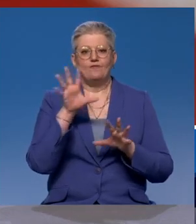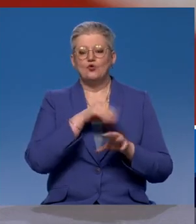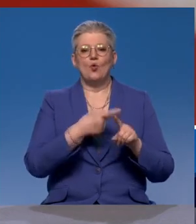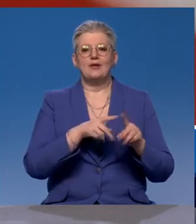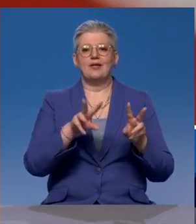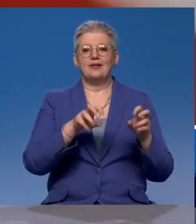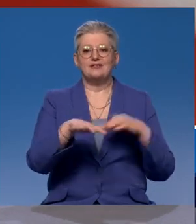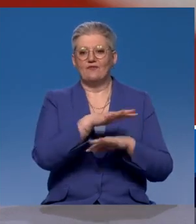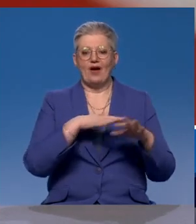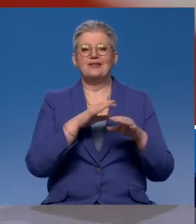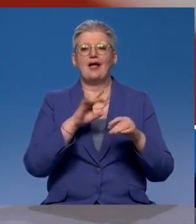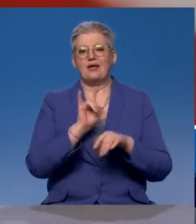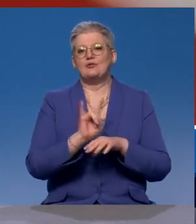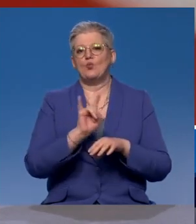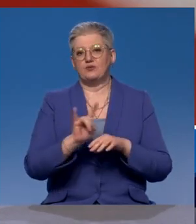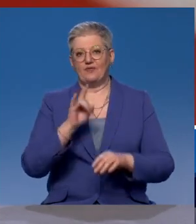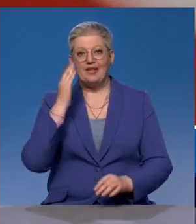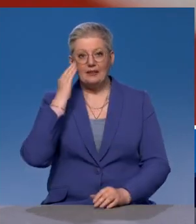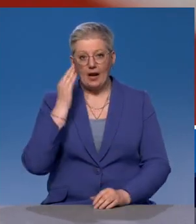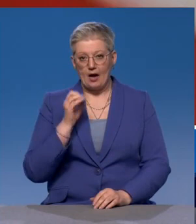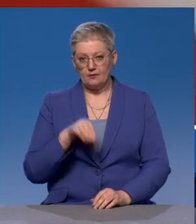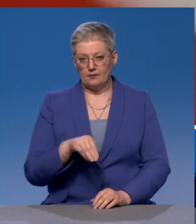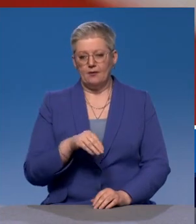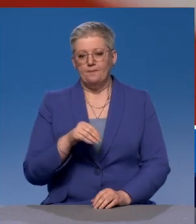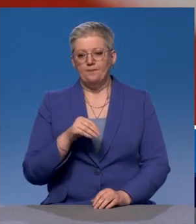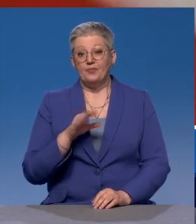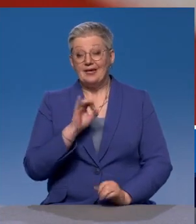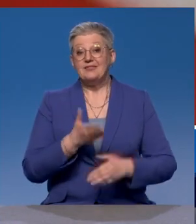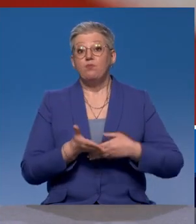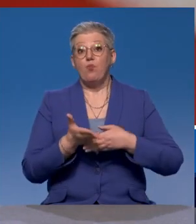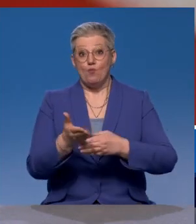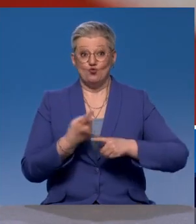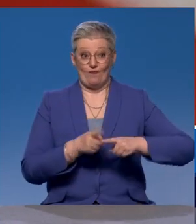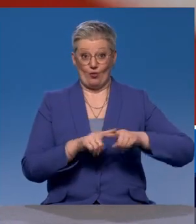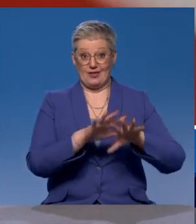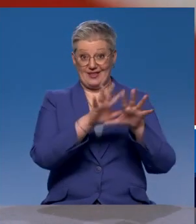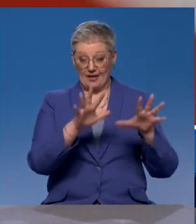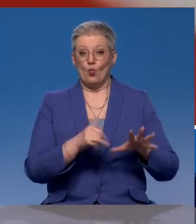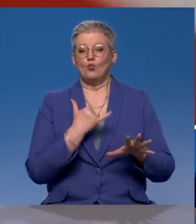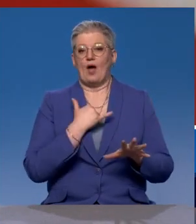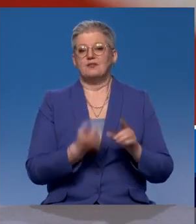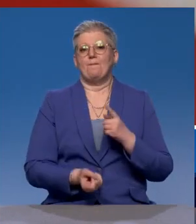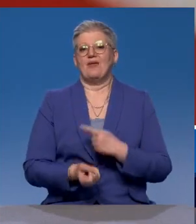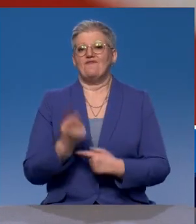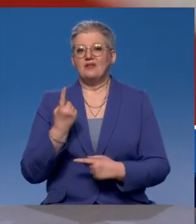вместе искусственный интеллект, вот. И вот с помощью этих моделей у нас появился